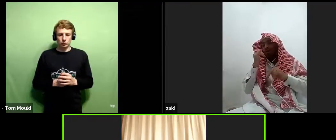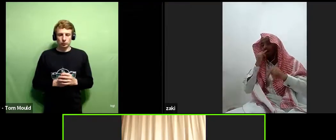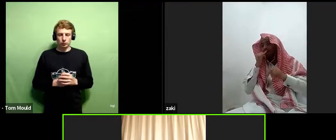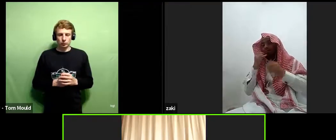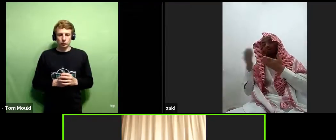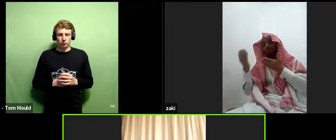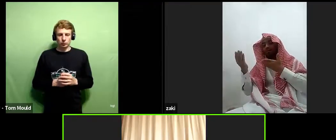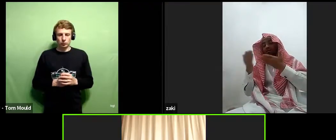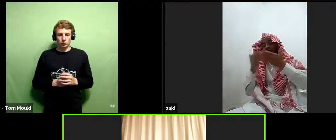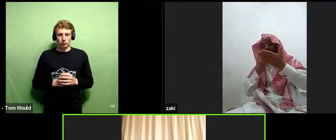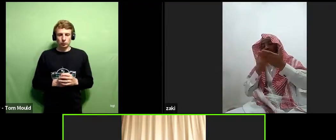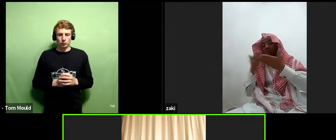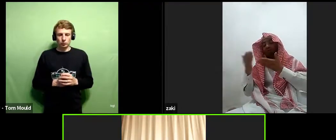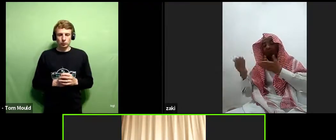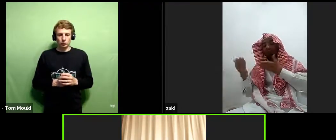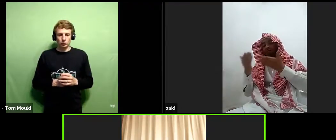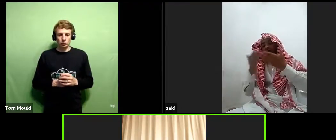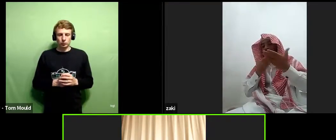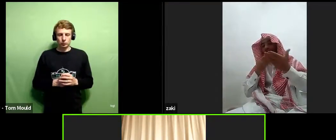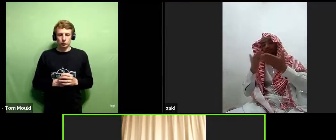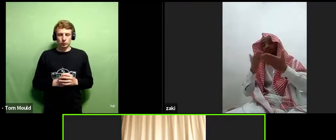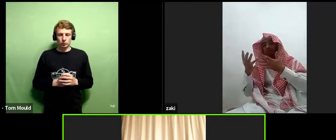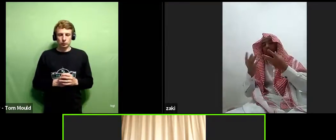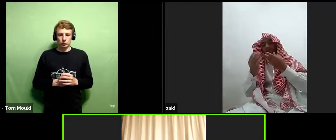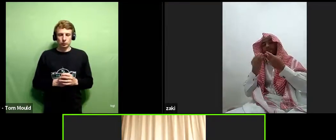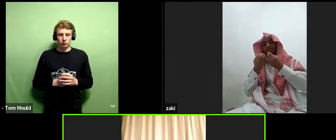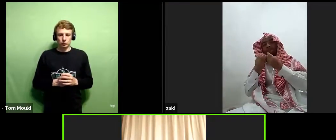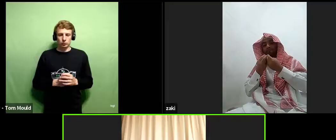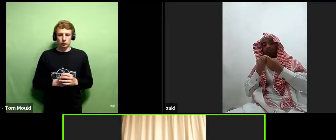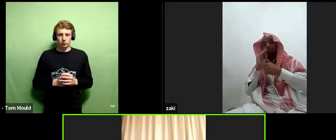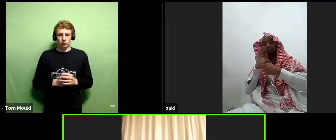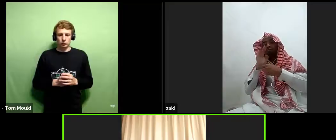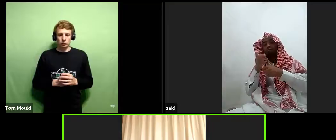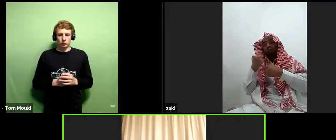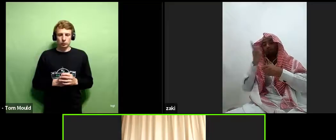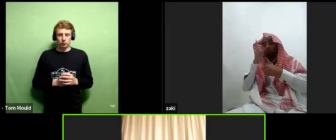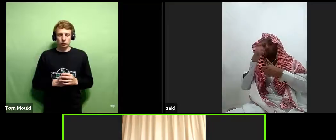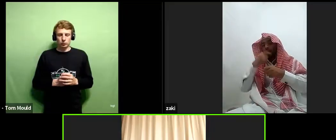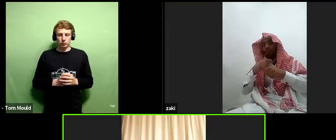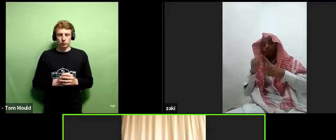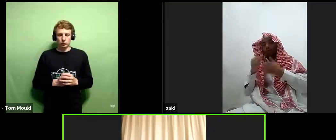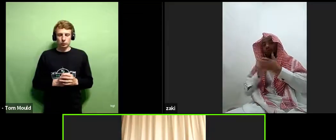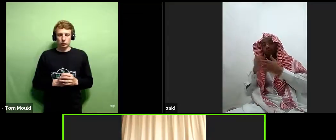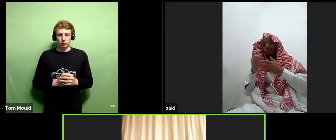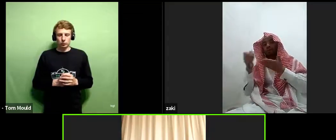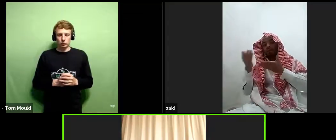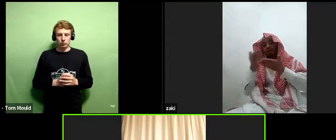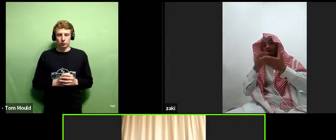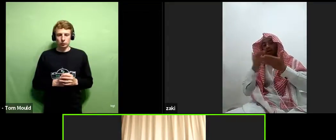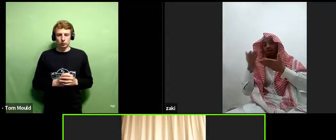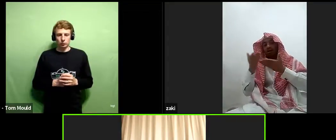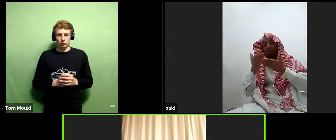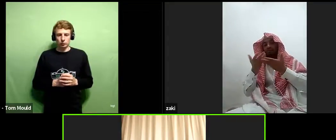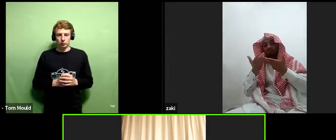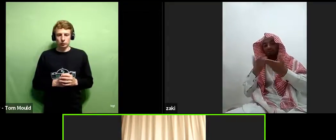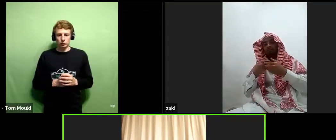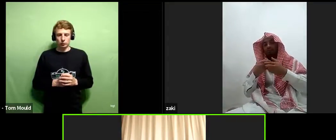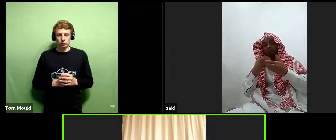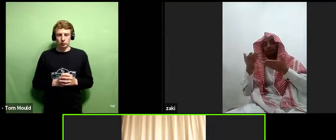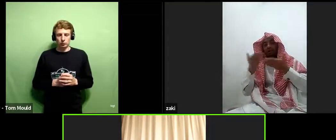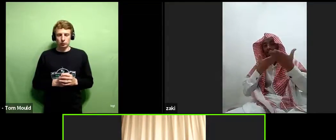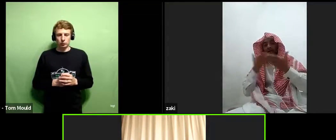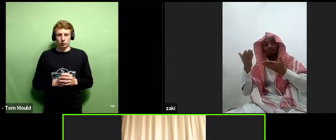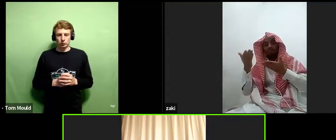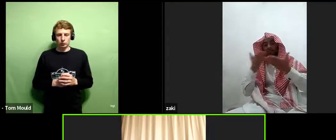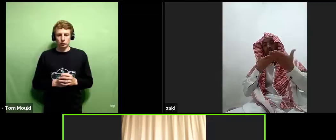زوجته التي هي تسكن وحدها، يحادثها عبر النقل المباشر ويتكلم